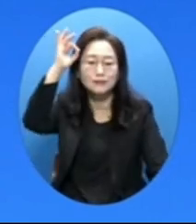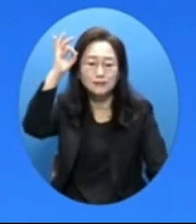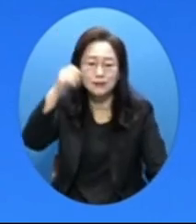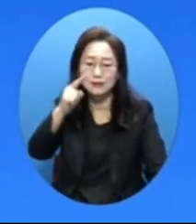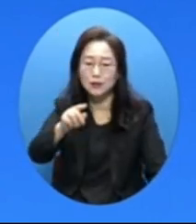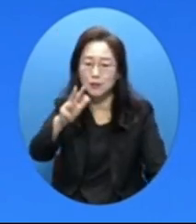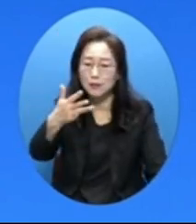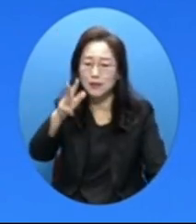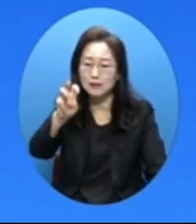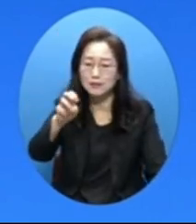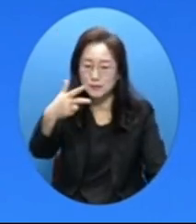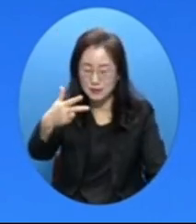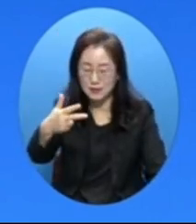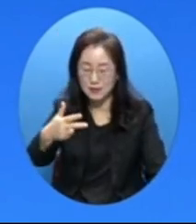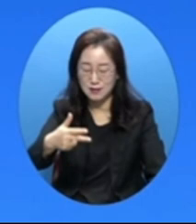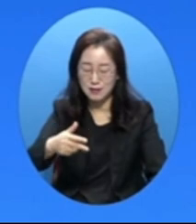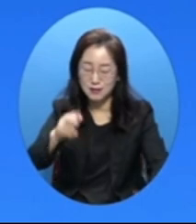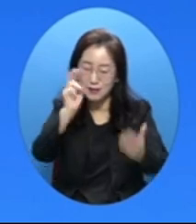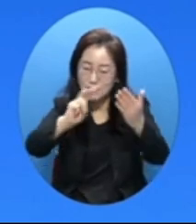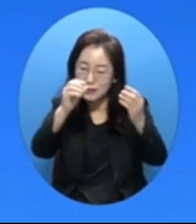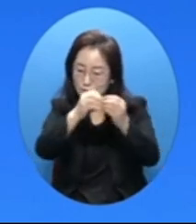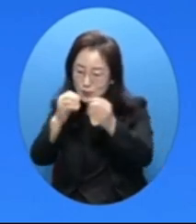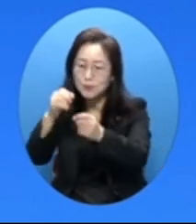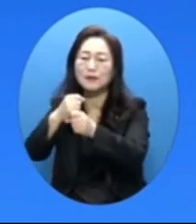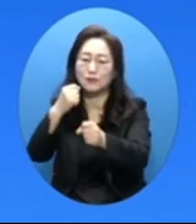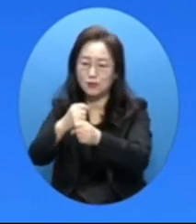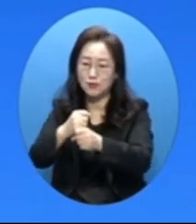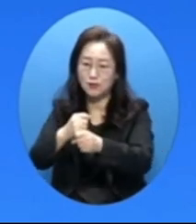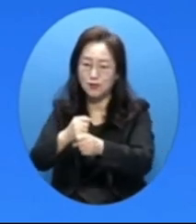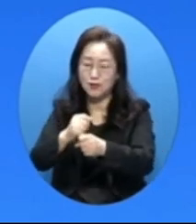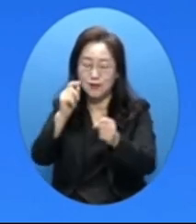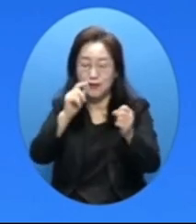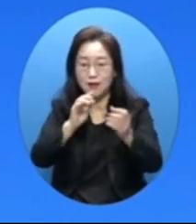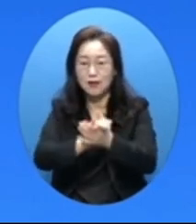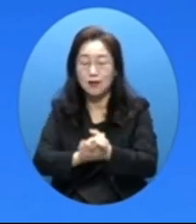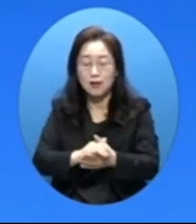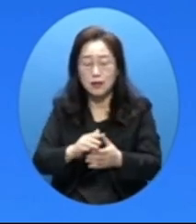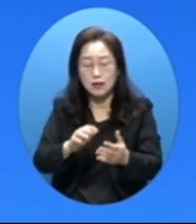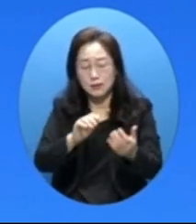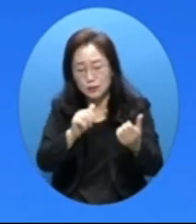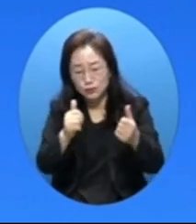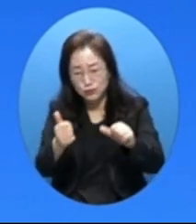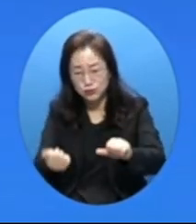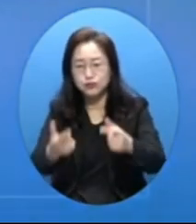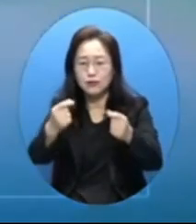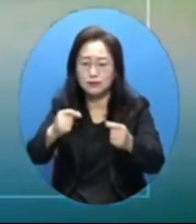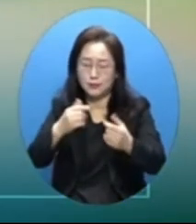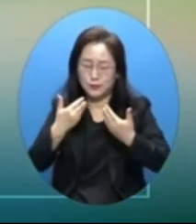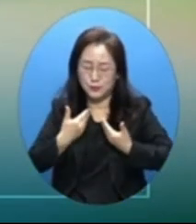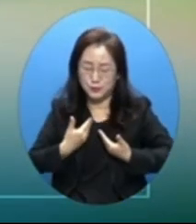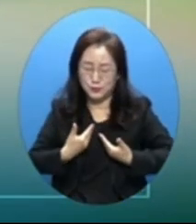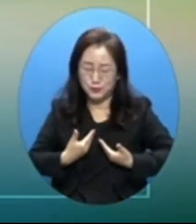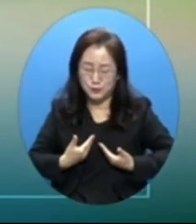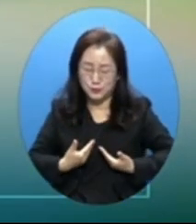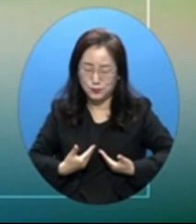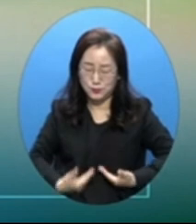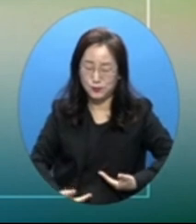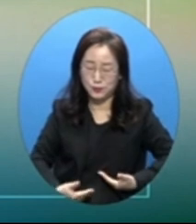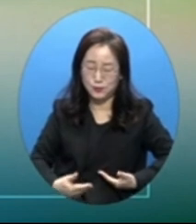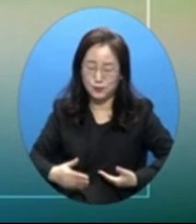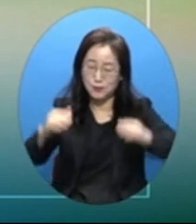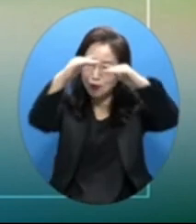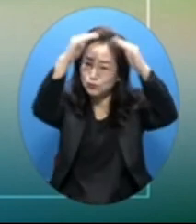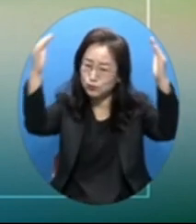지은 책 찬송이 바로 하나님의 은혜인데 그 찬송을 지었을 때 모습을 기억합니다 죽음 같은 적막이 흐르는 둥근 천장 있는 방에서 나는